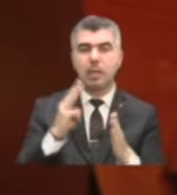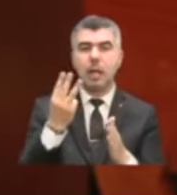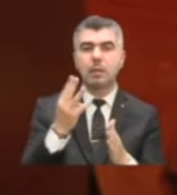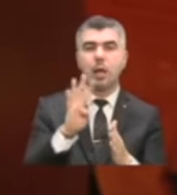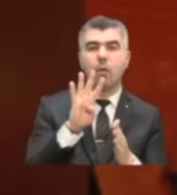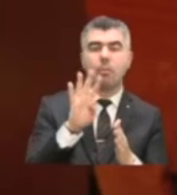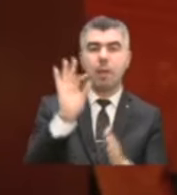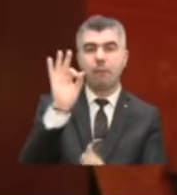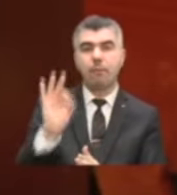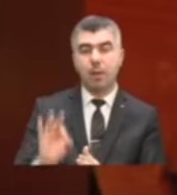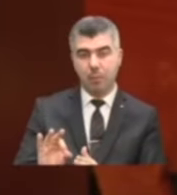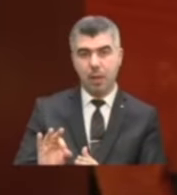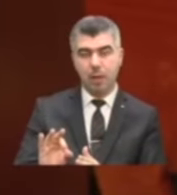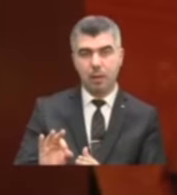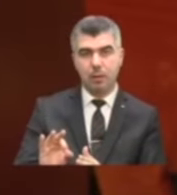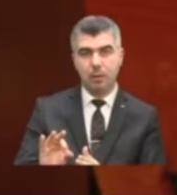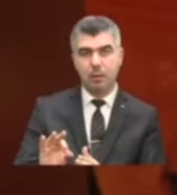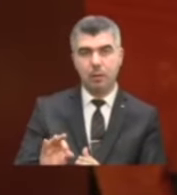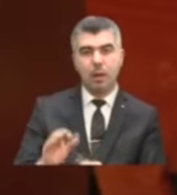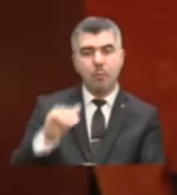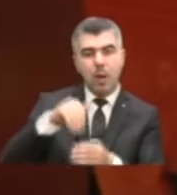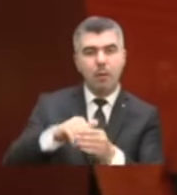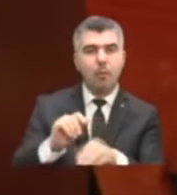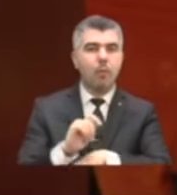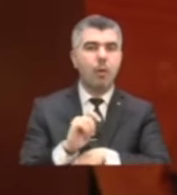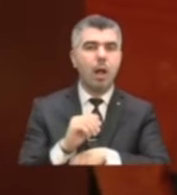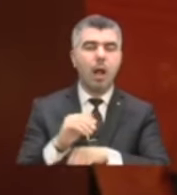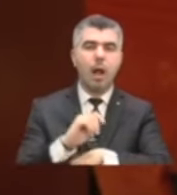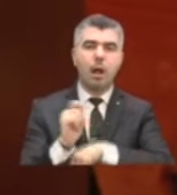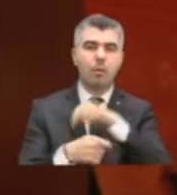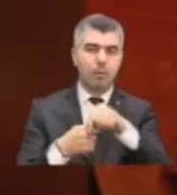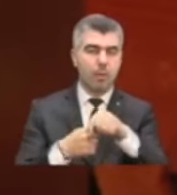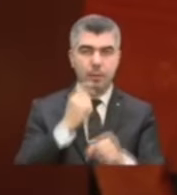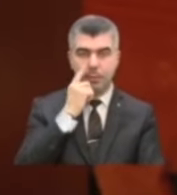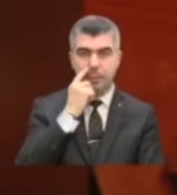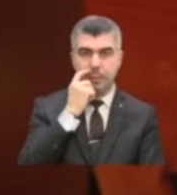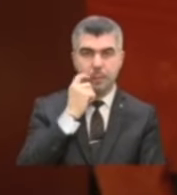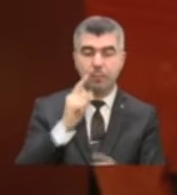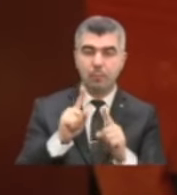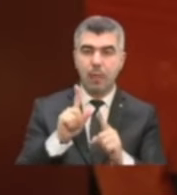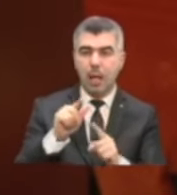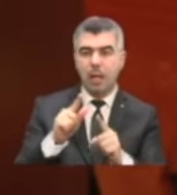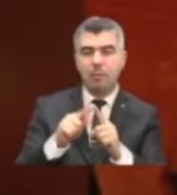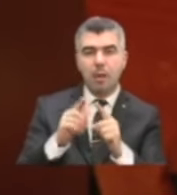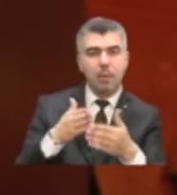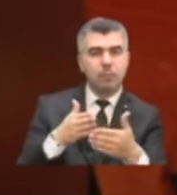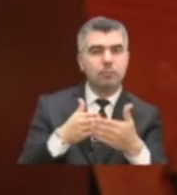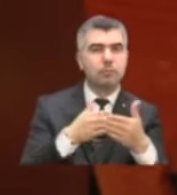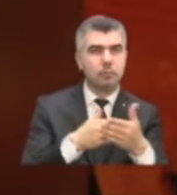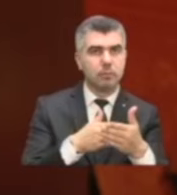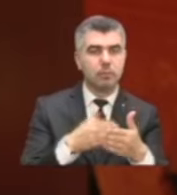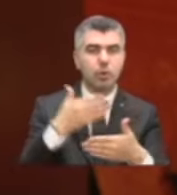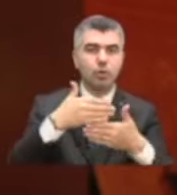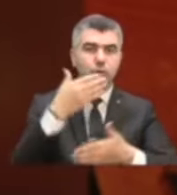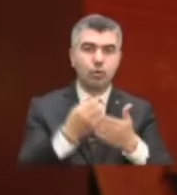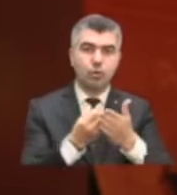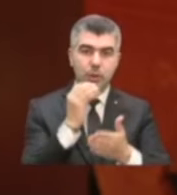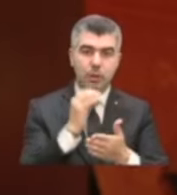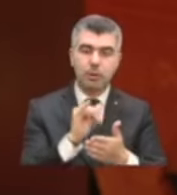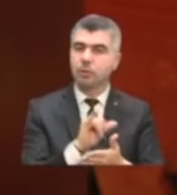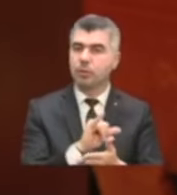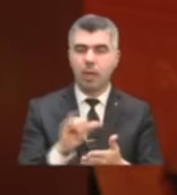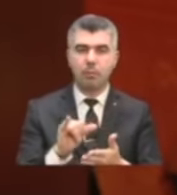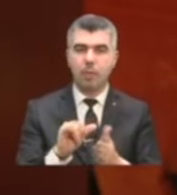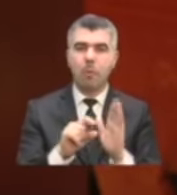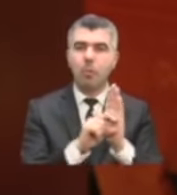43% من هذه المؤسسات داخله في العالم القروي. والتحدي ماشي بنايات جديده، ديجا تكلمنا على هذا الموضوع